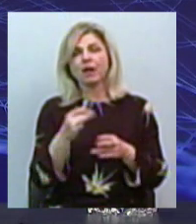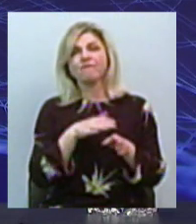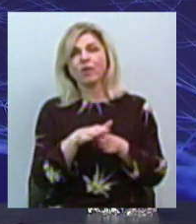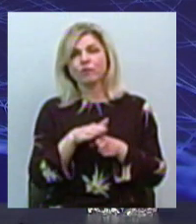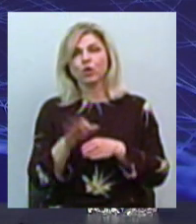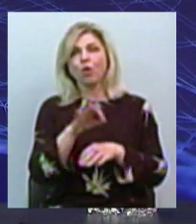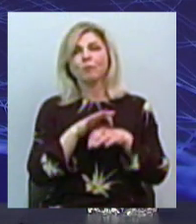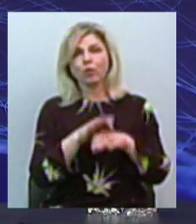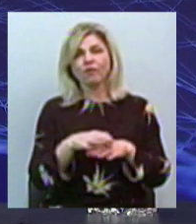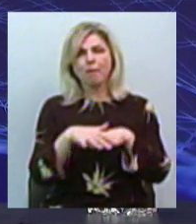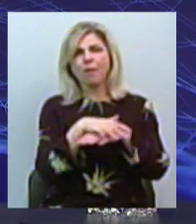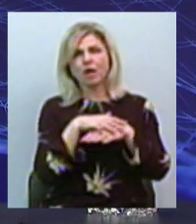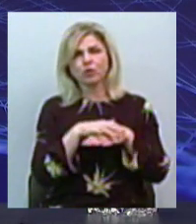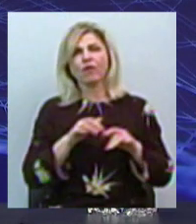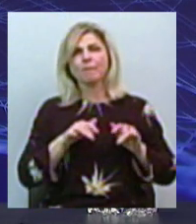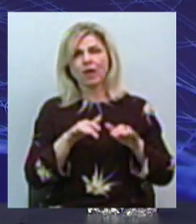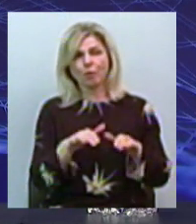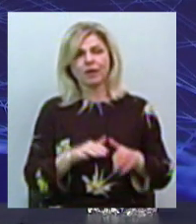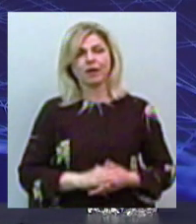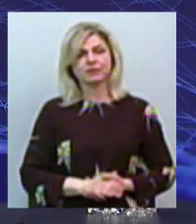проведення масових мероприятий. Це